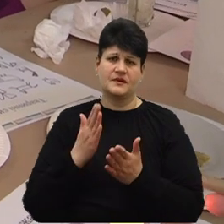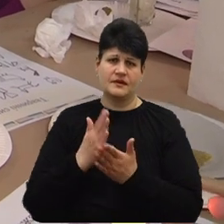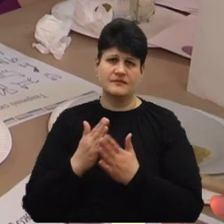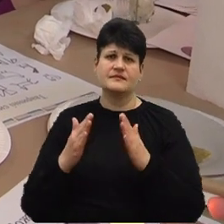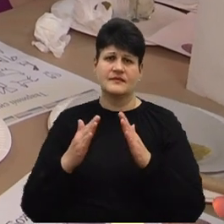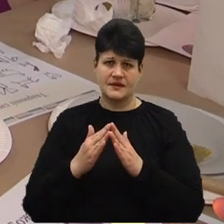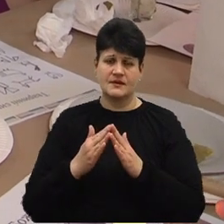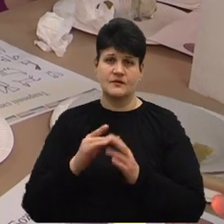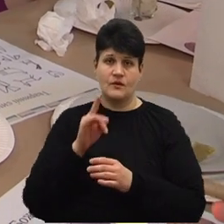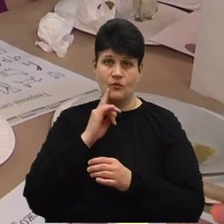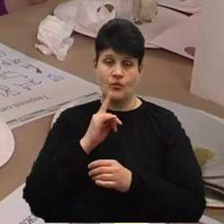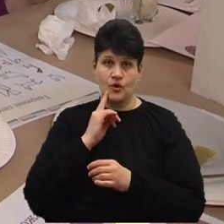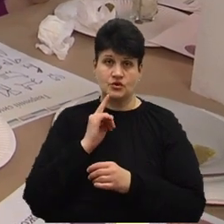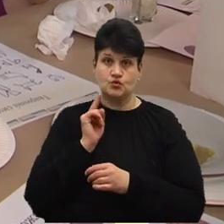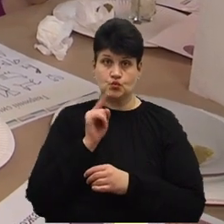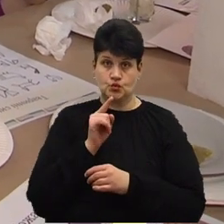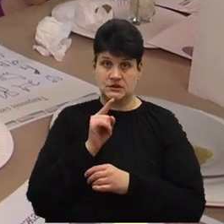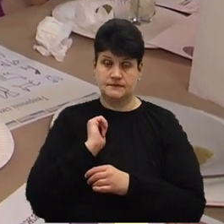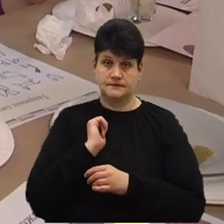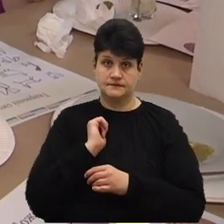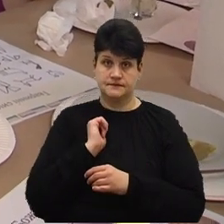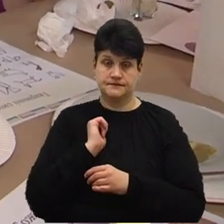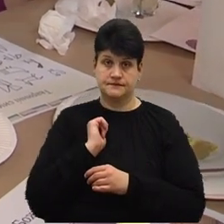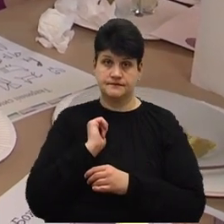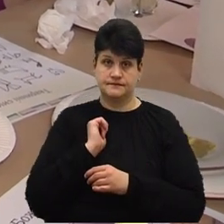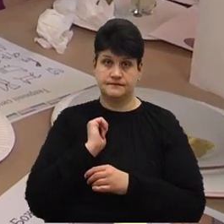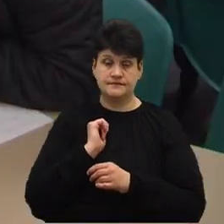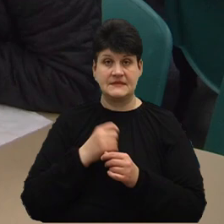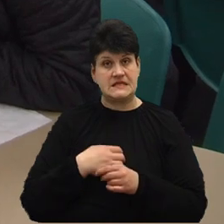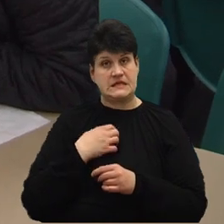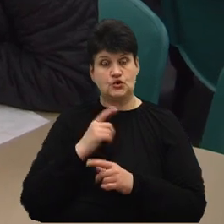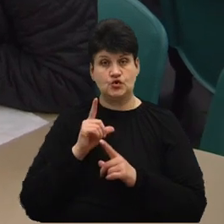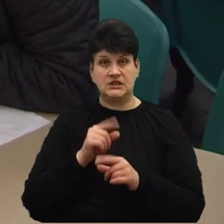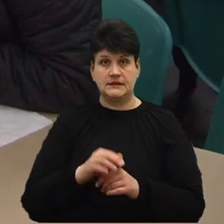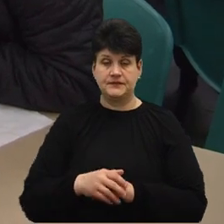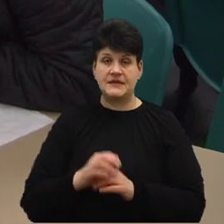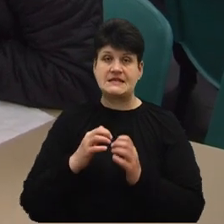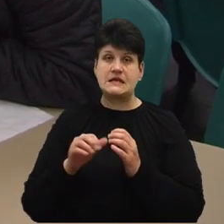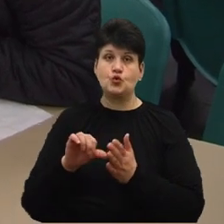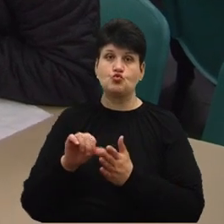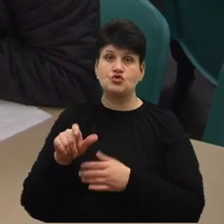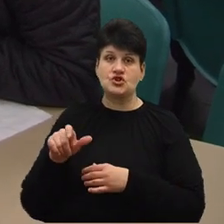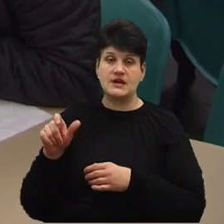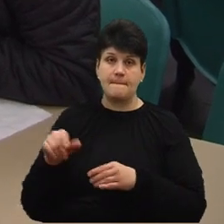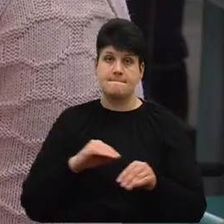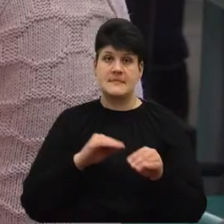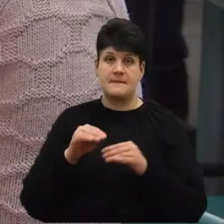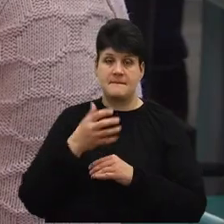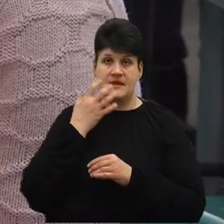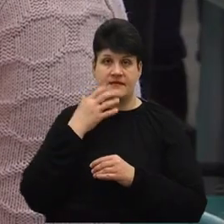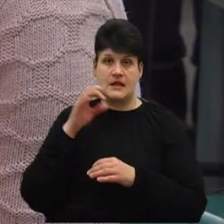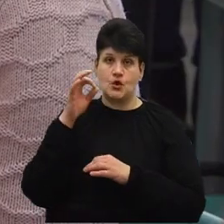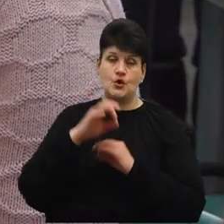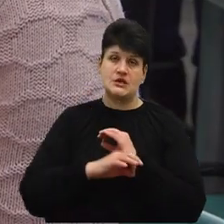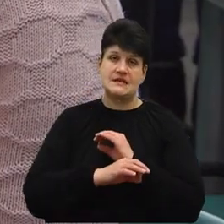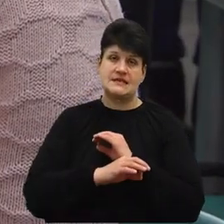домівка, ну поки ще туди дуже страшно їхати. Серед учасників майстер-класу – переселенці з південно-східних областей,